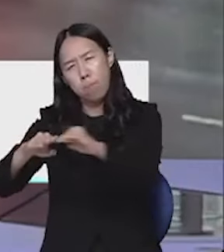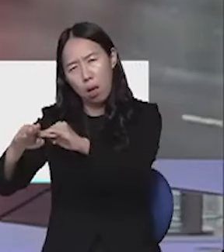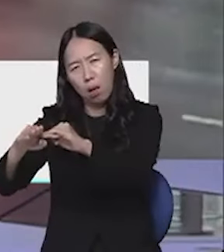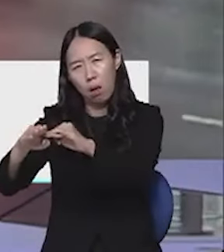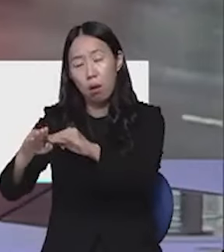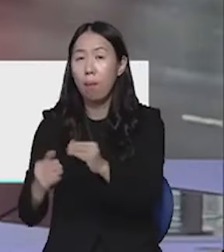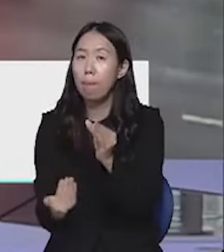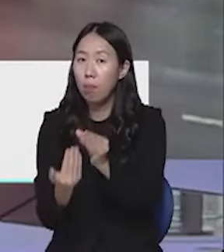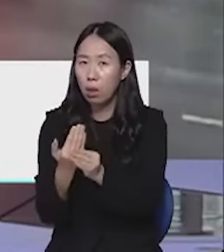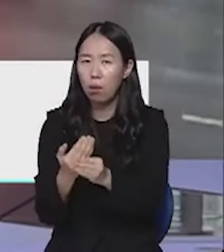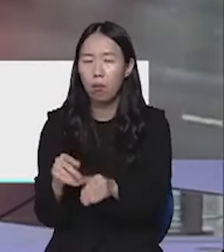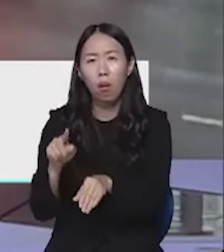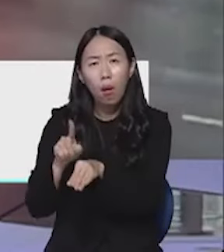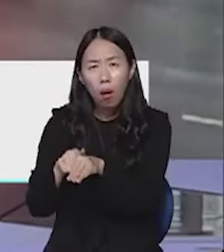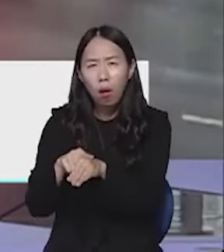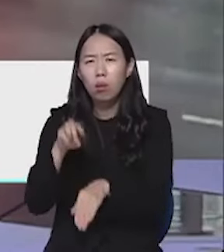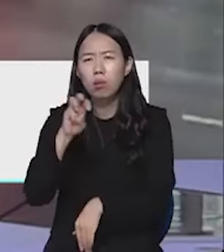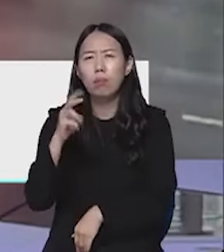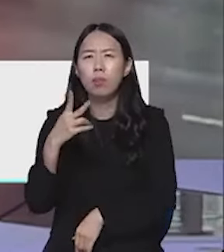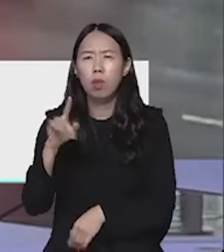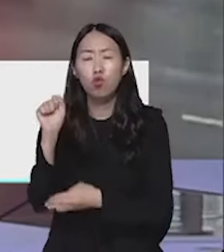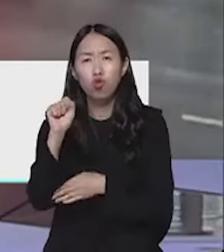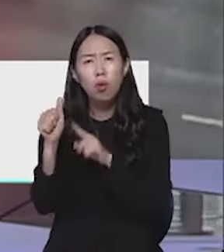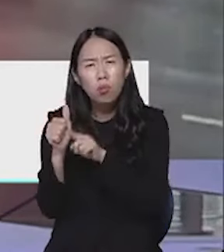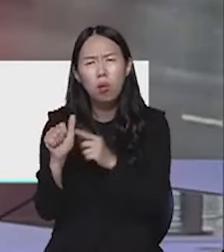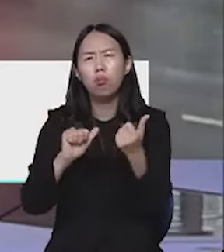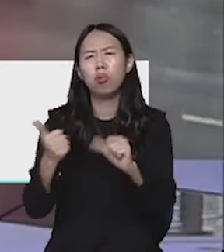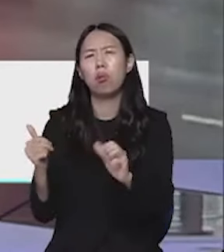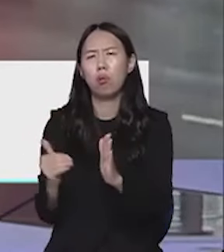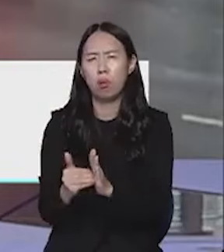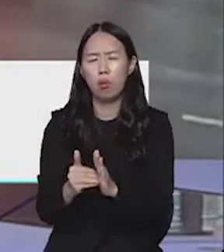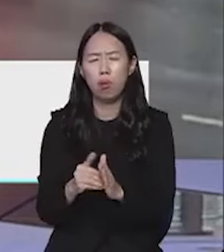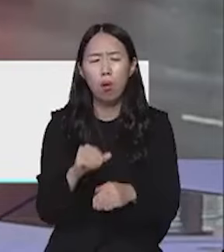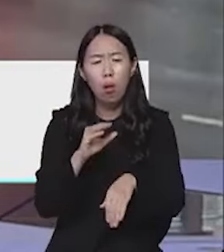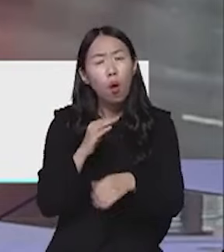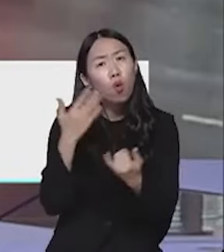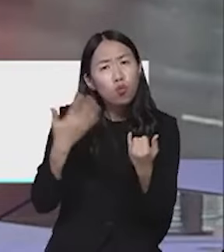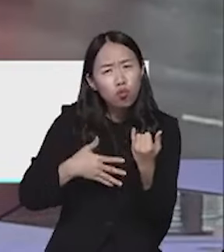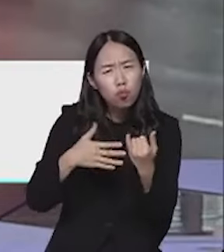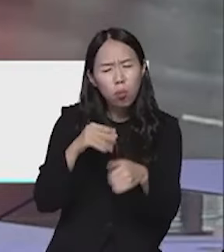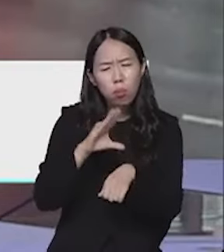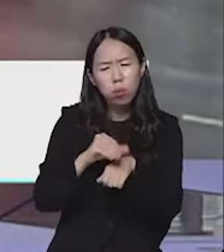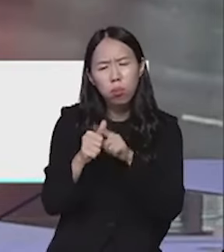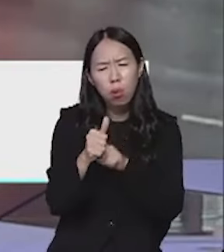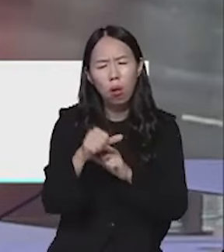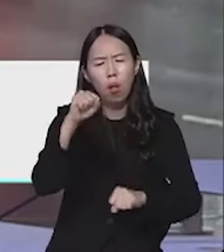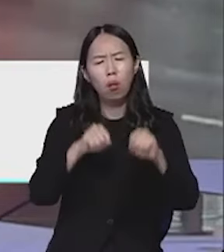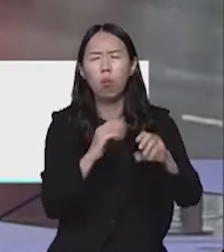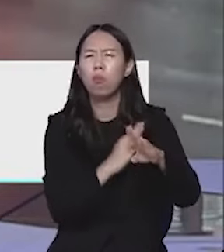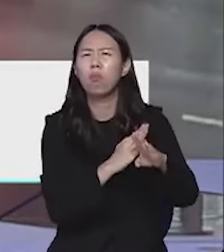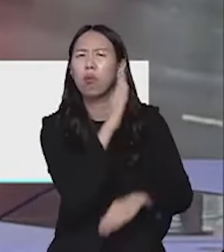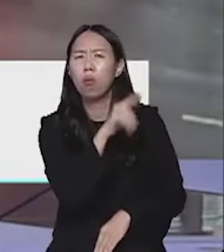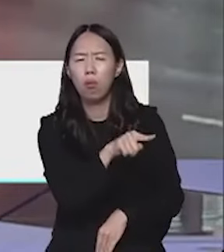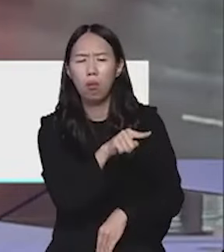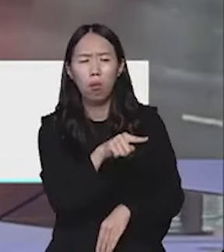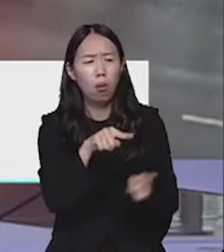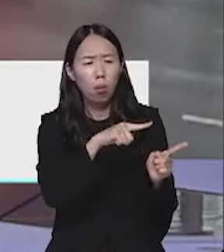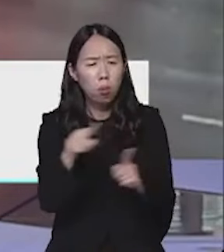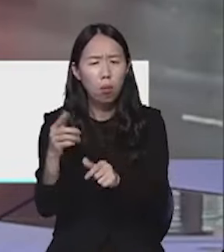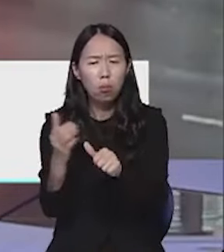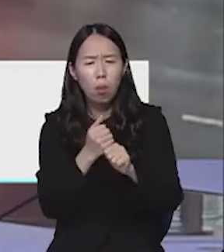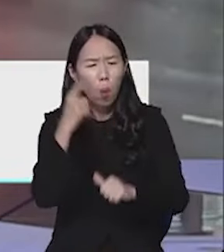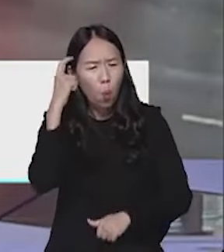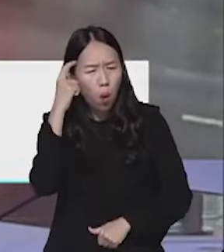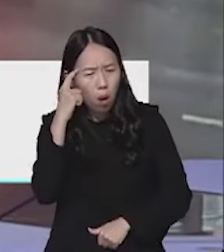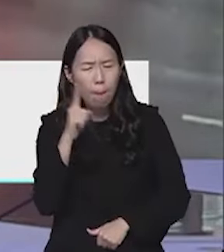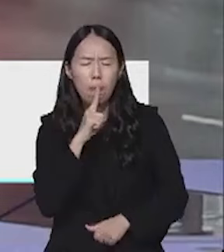이 사고로 30대 운전자가 숨졌는데 유튜버의 무리한 행동이 화를 키웠다는 비판과 함께 사적 제재 논란이